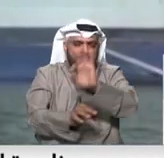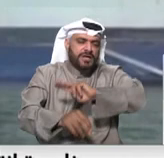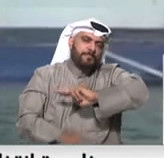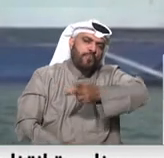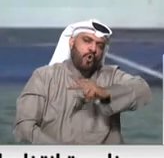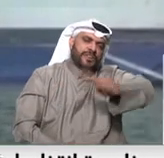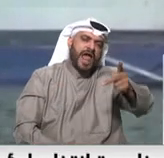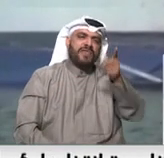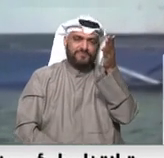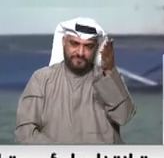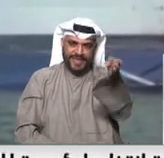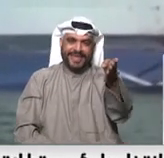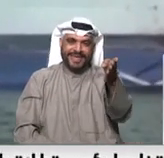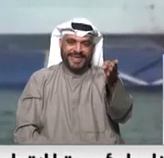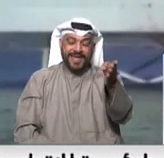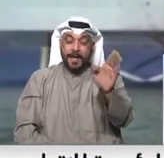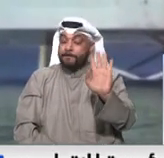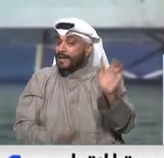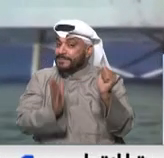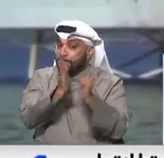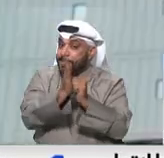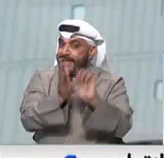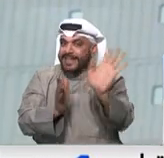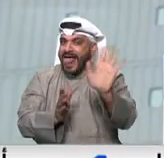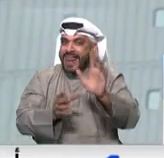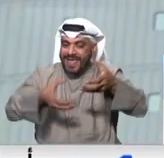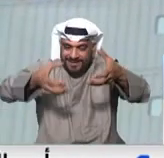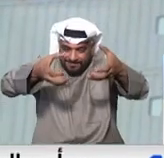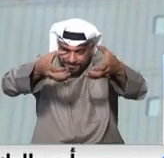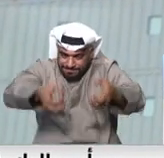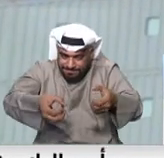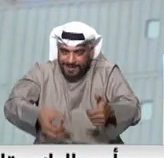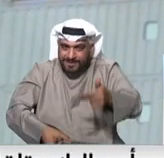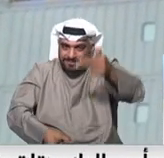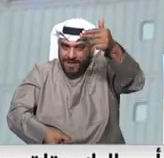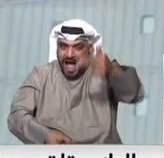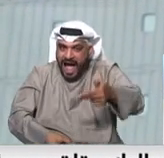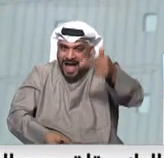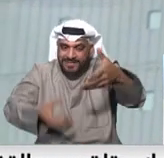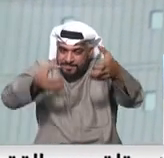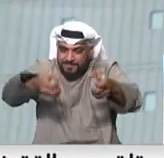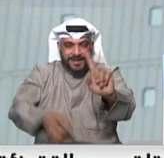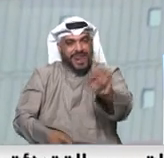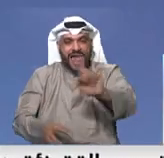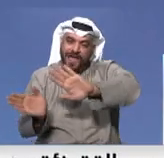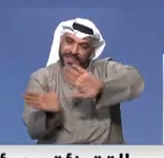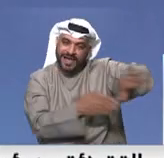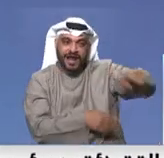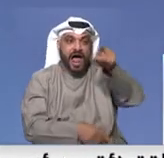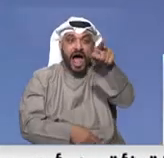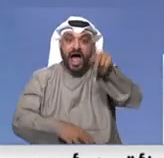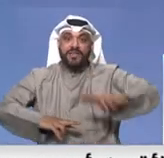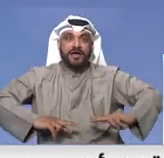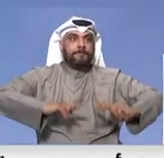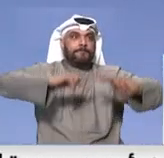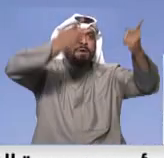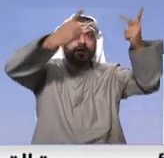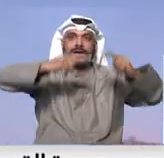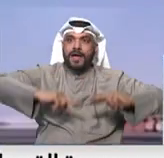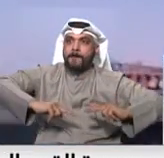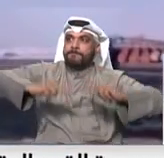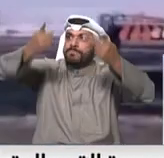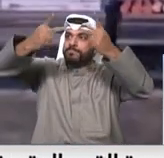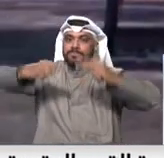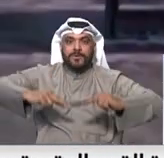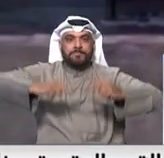وغيرها من الاستخدامات كما ان اسعار الغاز المسال تتاثر باسعار النفط في الاسواق العالميه انخفاضا